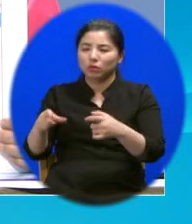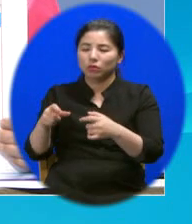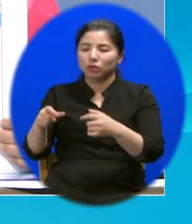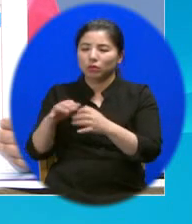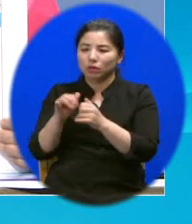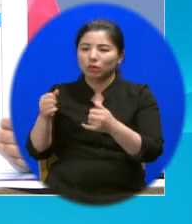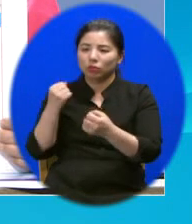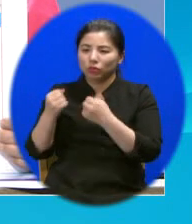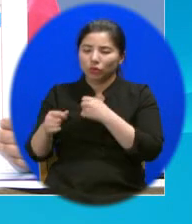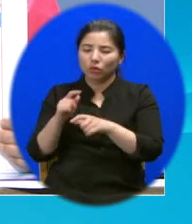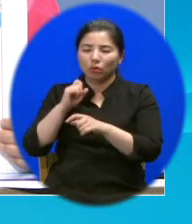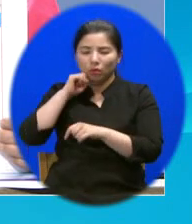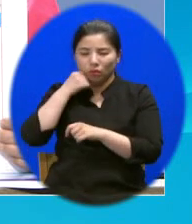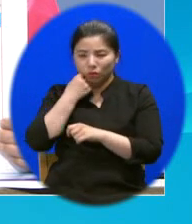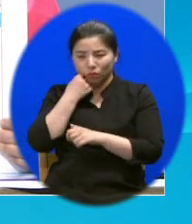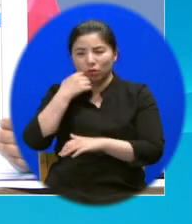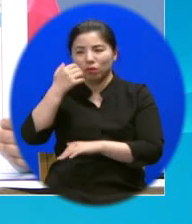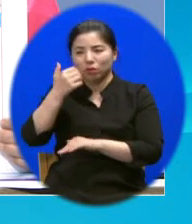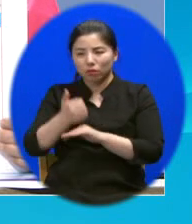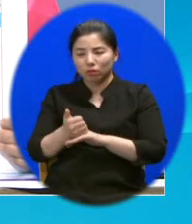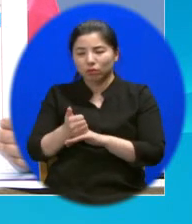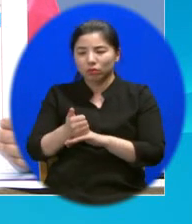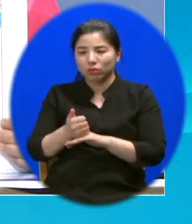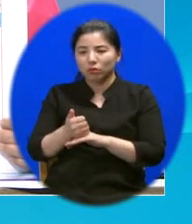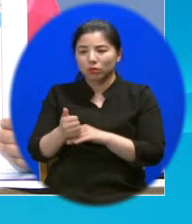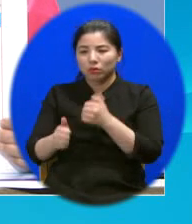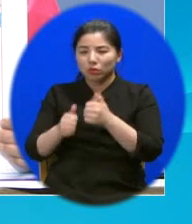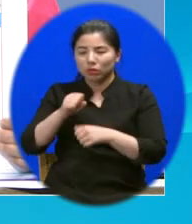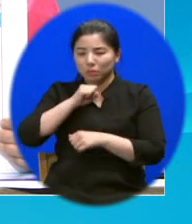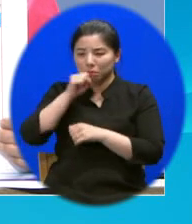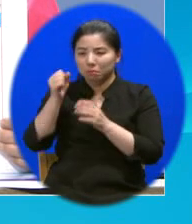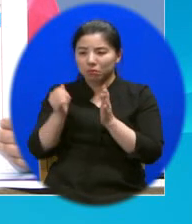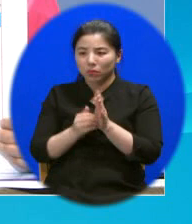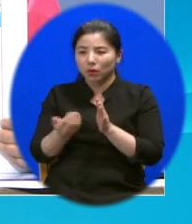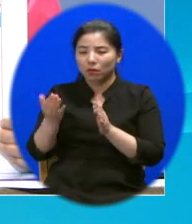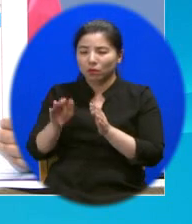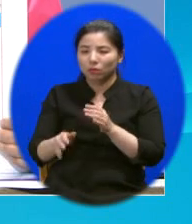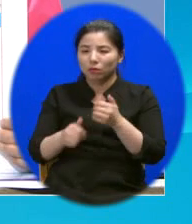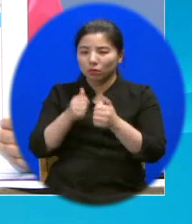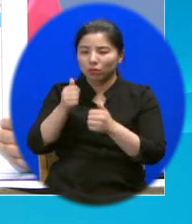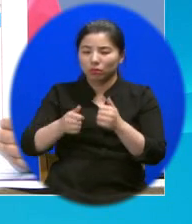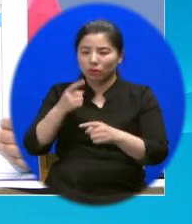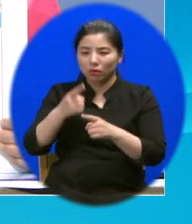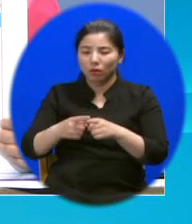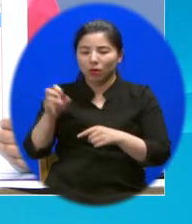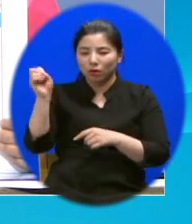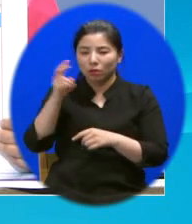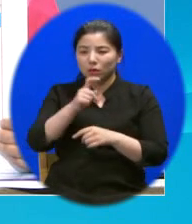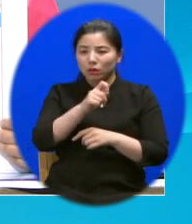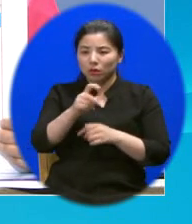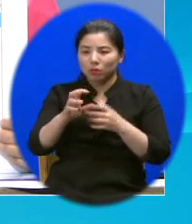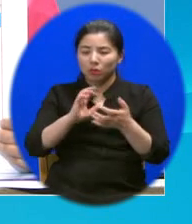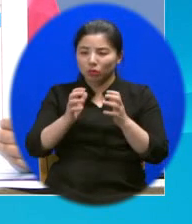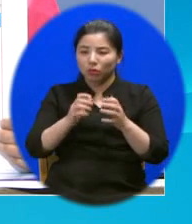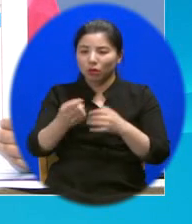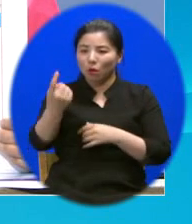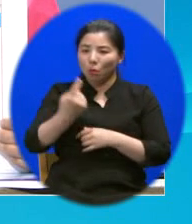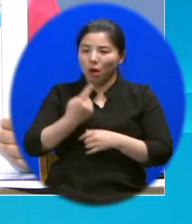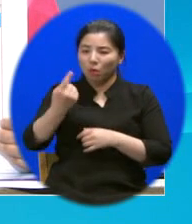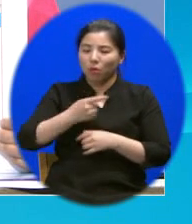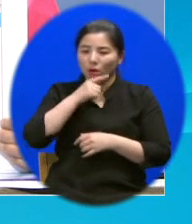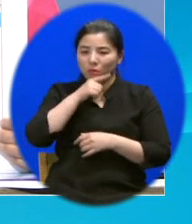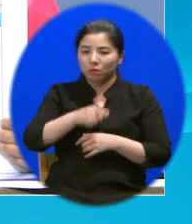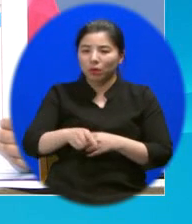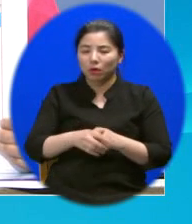어려운 과정을 겪어서 그 경선에서 승리한 는데 경선 도중에 저보고 tv 토론 나오라고 통보를 하는 이와 같은